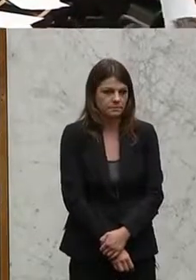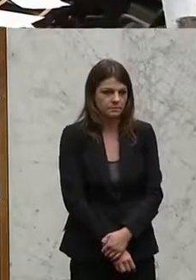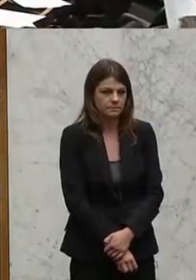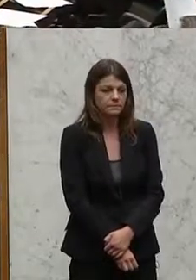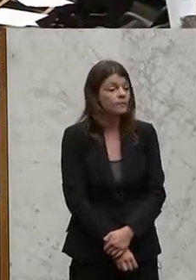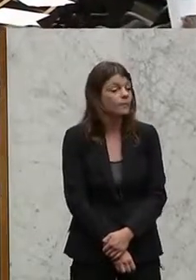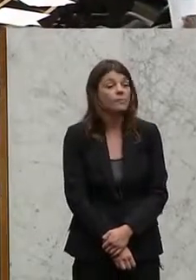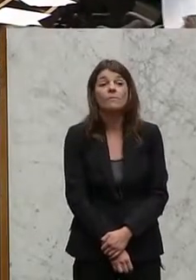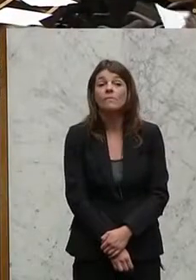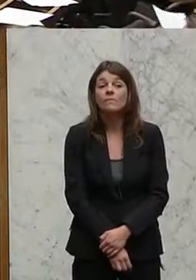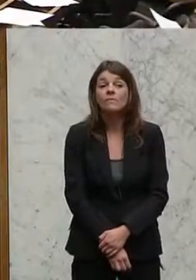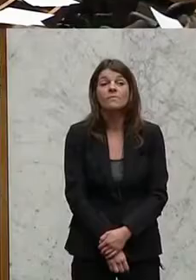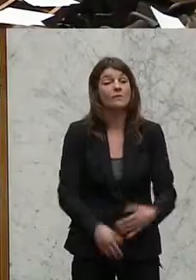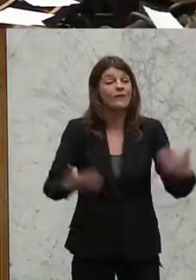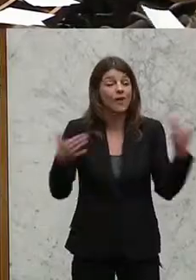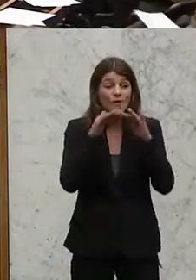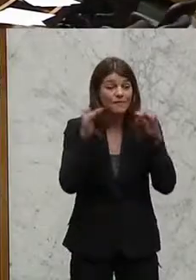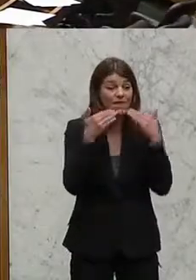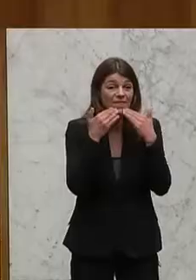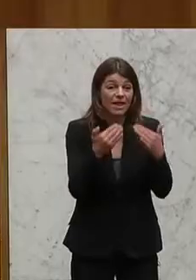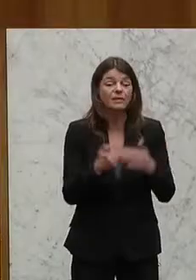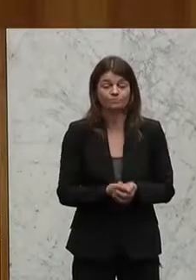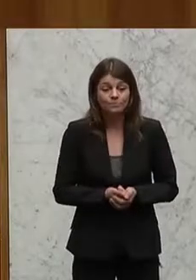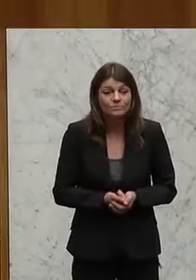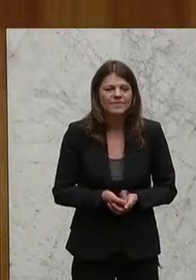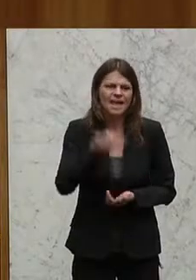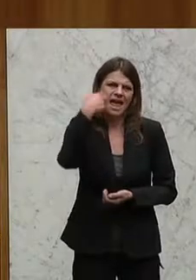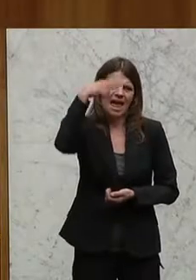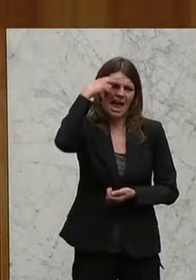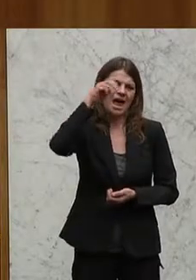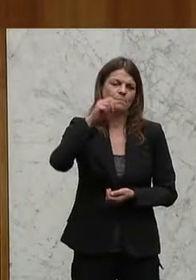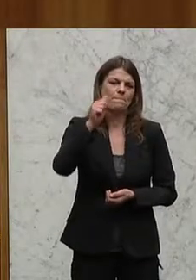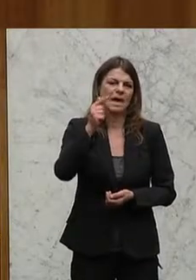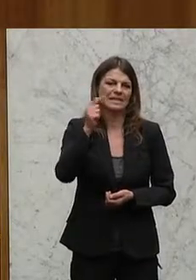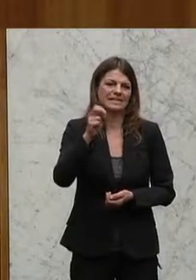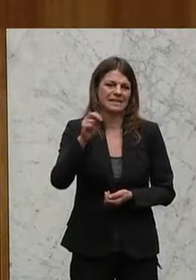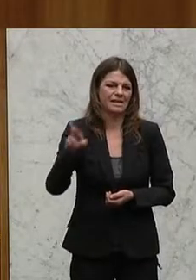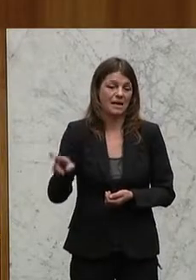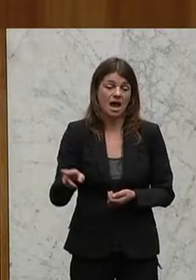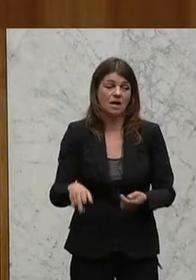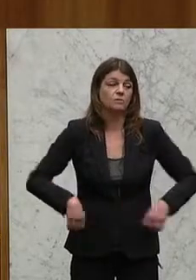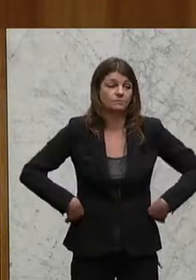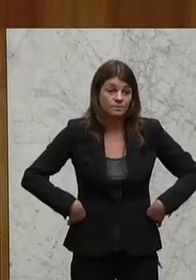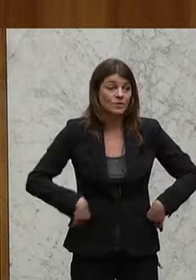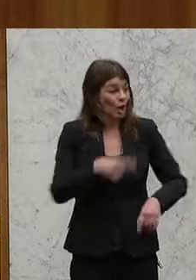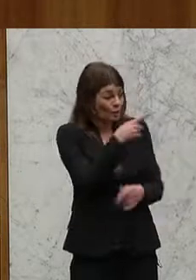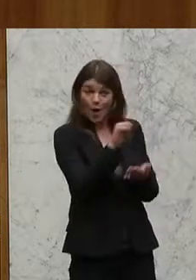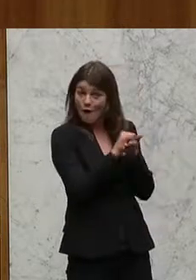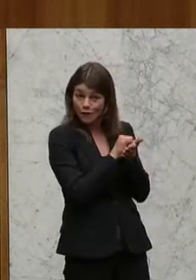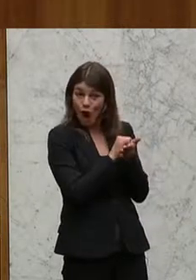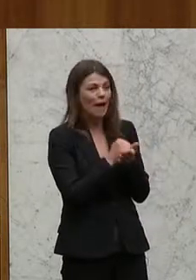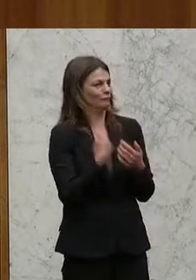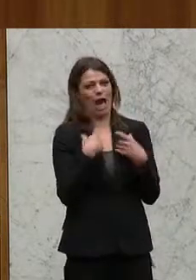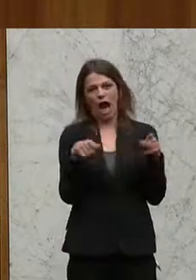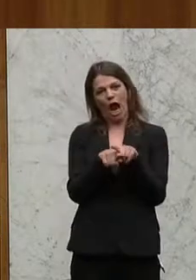Mikrofon. Ja, vielen Dank. Ja, Herr Matznetter, also, wenn Sie sich freuen, freue ich mich